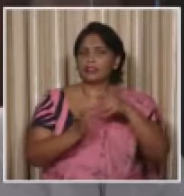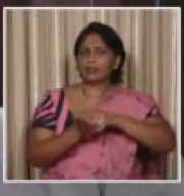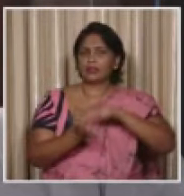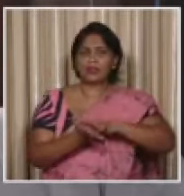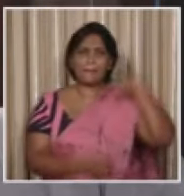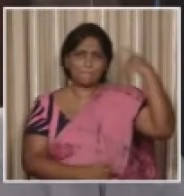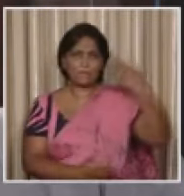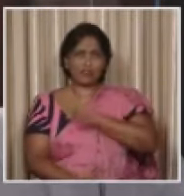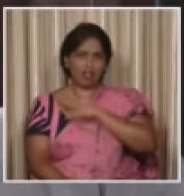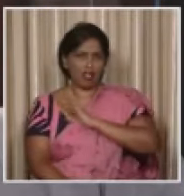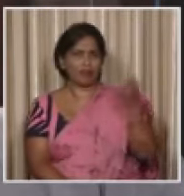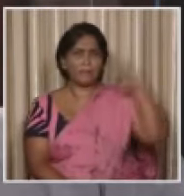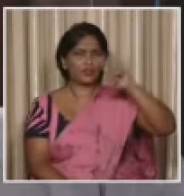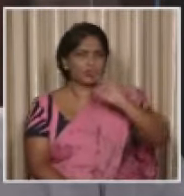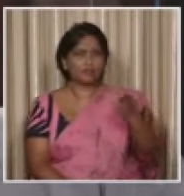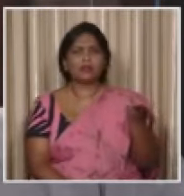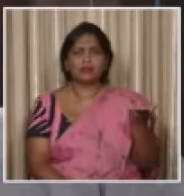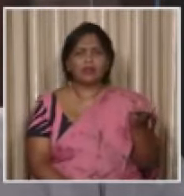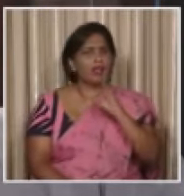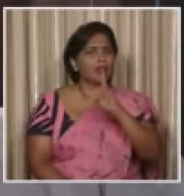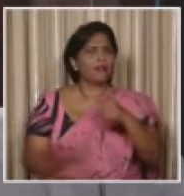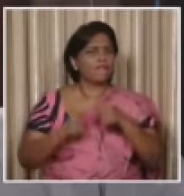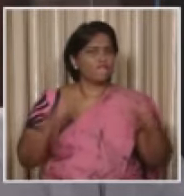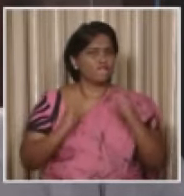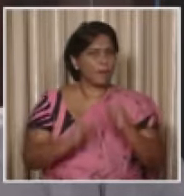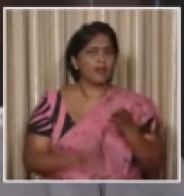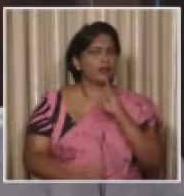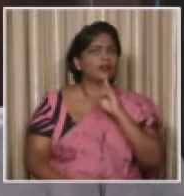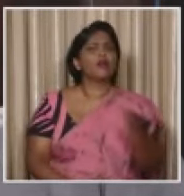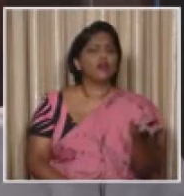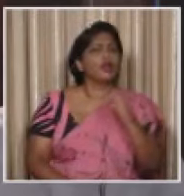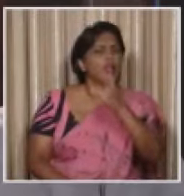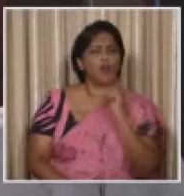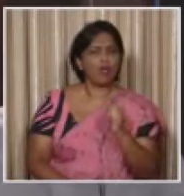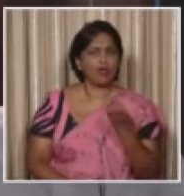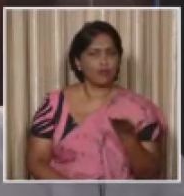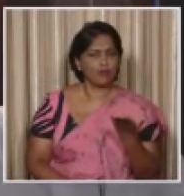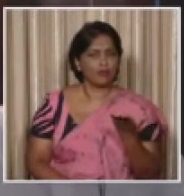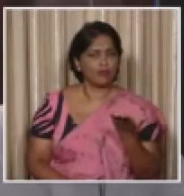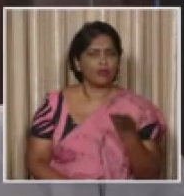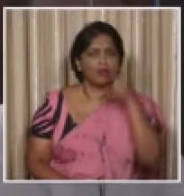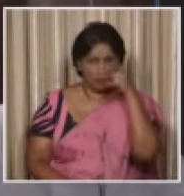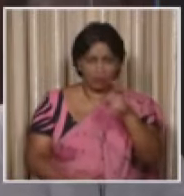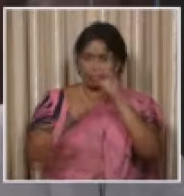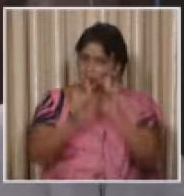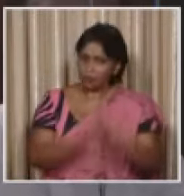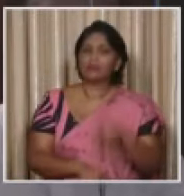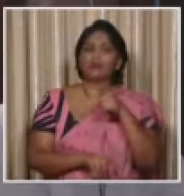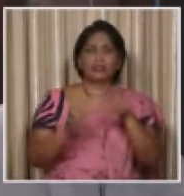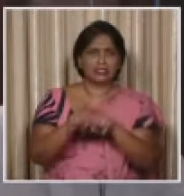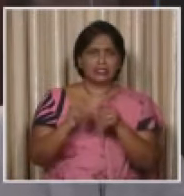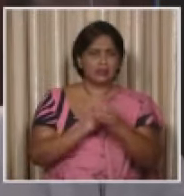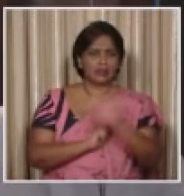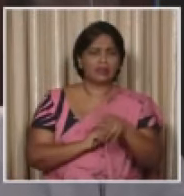පිස්සුනේ කියවන්නේ රතනාමුදුරෝ මේ ඔබ ඔබතුමා කොහොමද කියන්නේ මේක නීති විරෝධී කියලා ඔබතුමා කොහොමද කියන්නේ නීති විරෝධී කියලා ඔබතුමා ඔය විදියට ඇසිරෙන්න